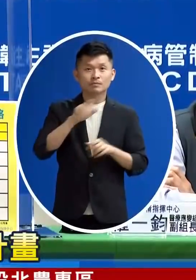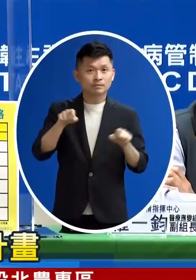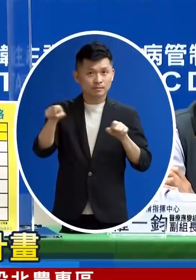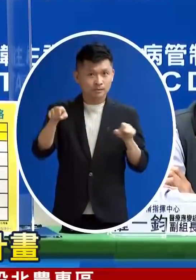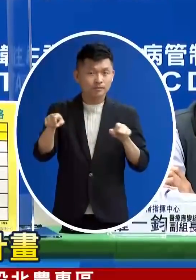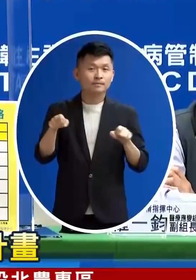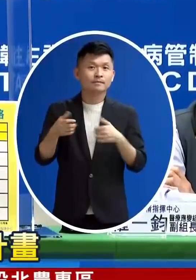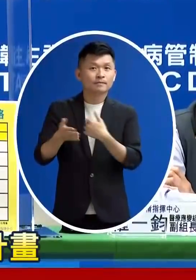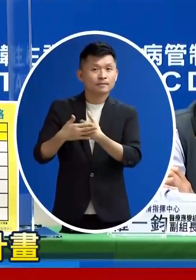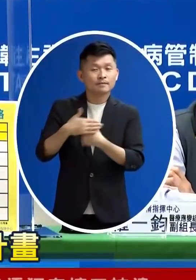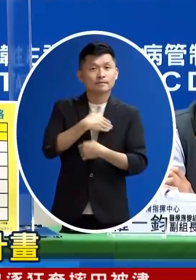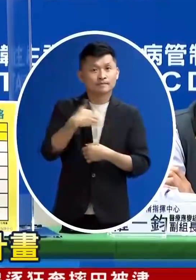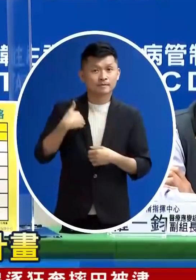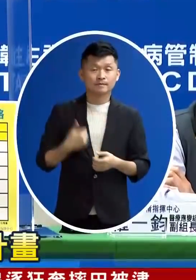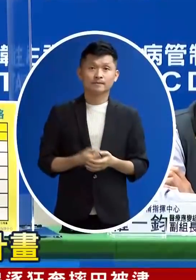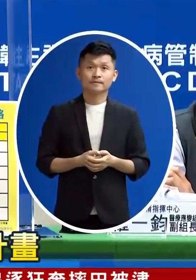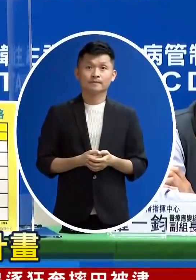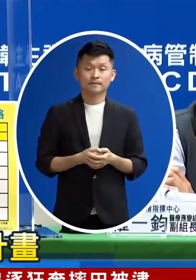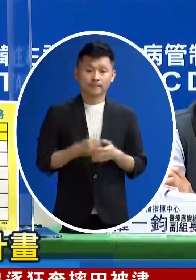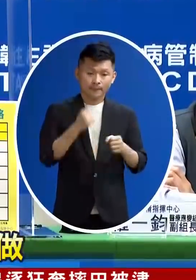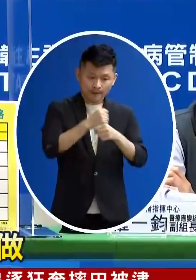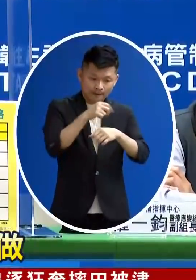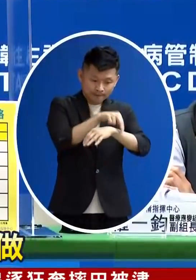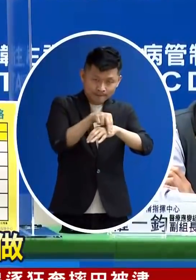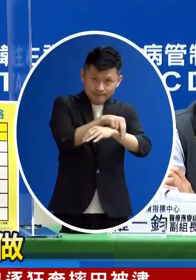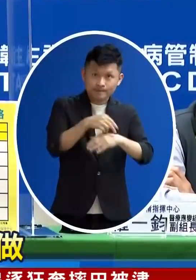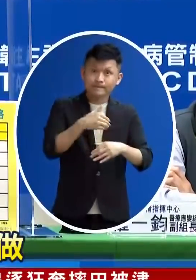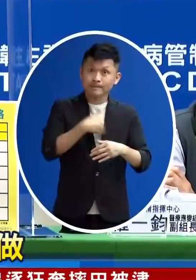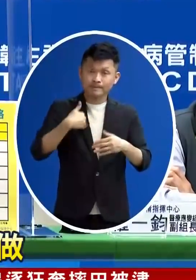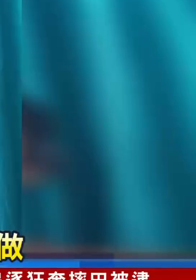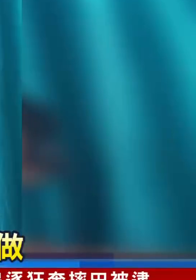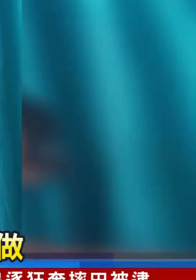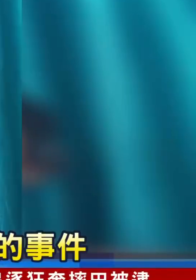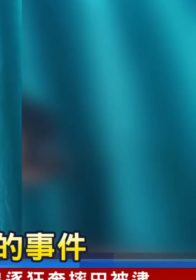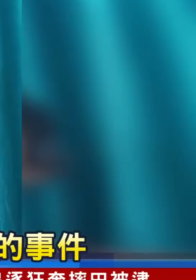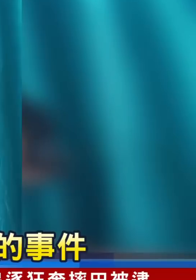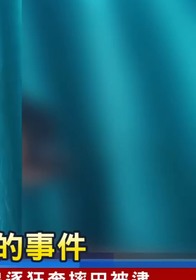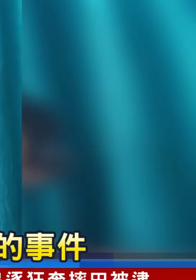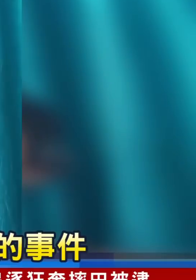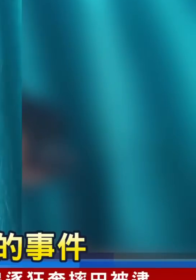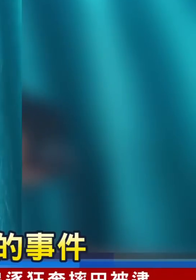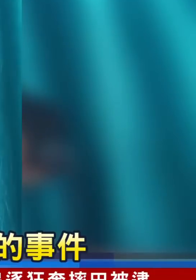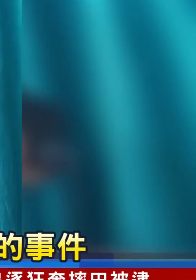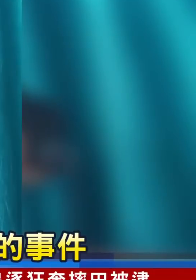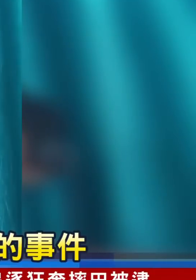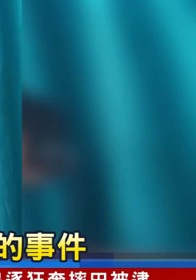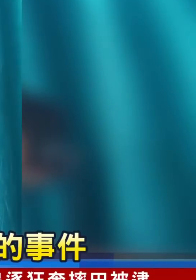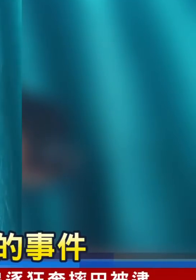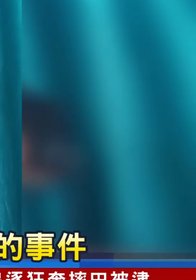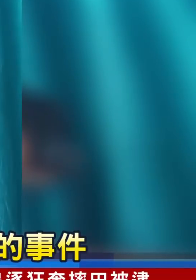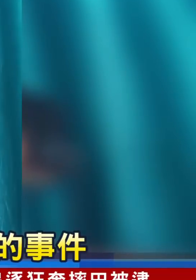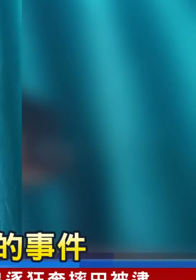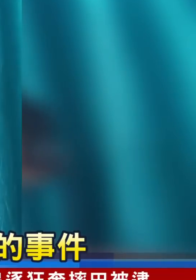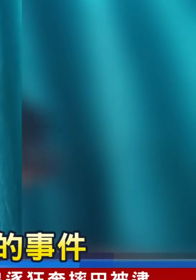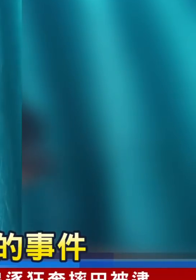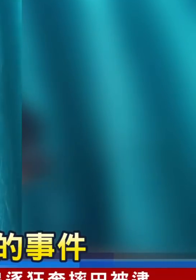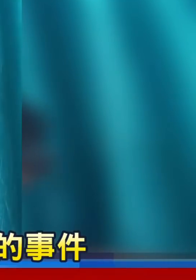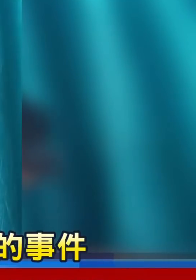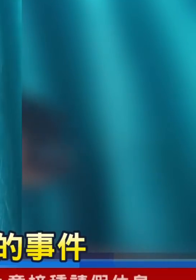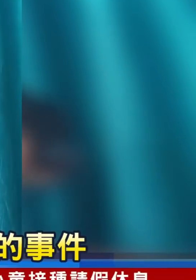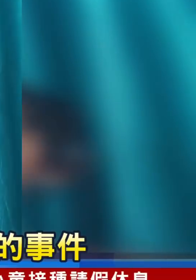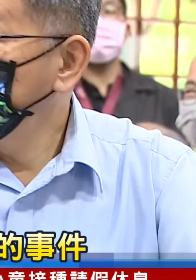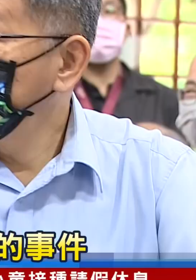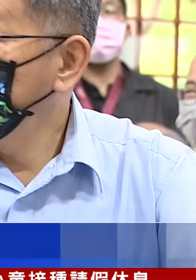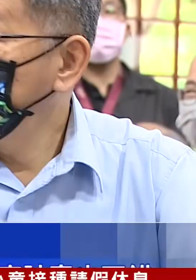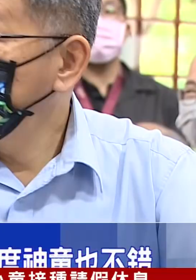有这样的一个可能工作的计划，然后一步一步的来做。 I would like to speak of a very important event。 拿